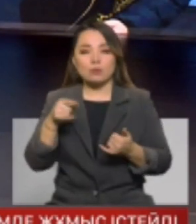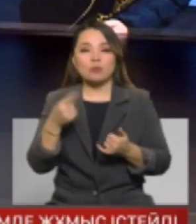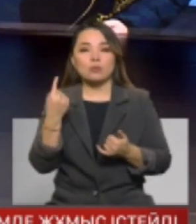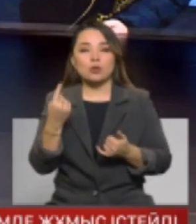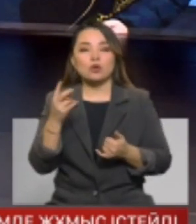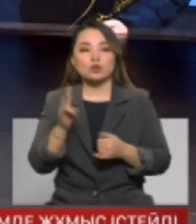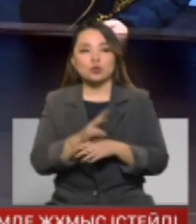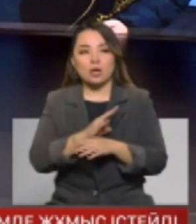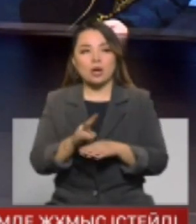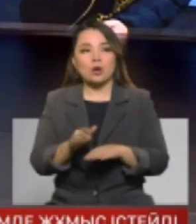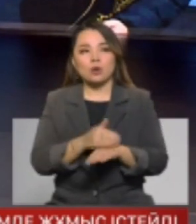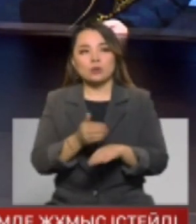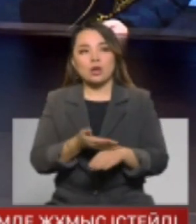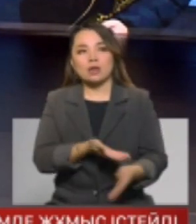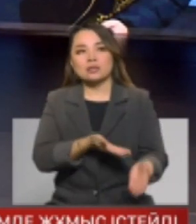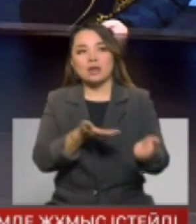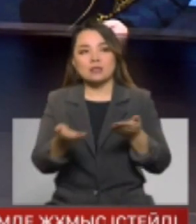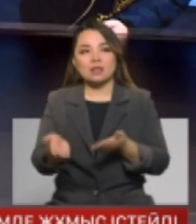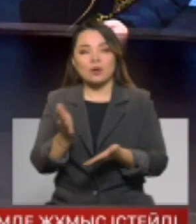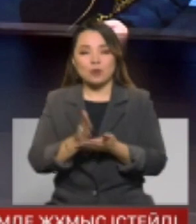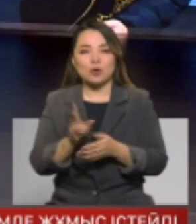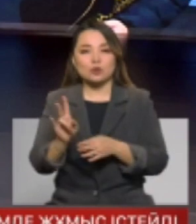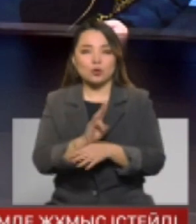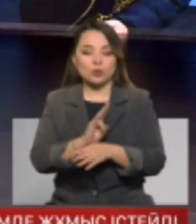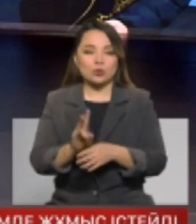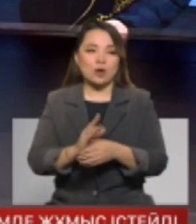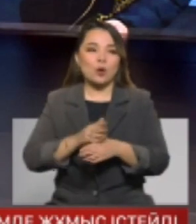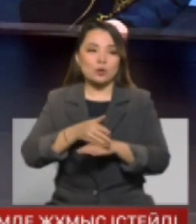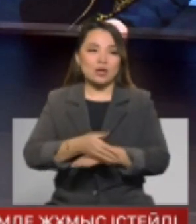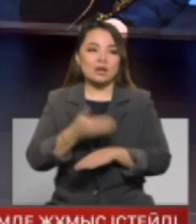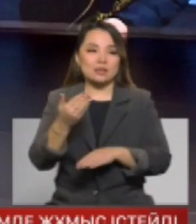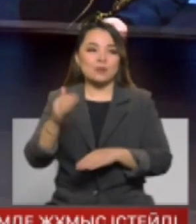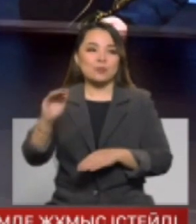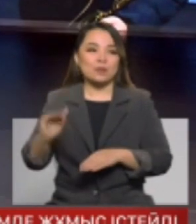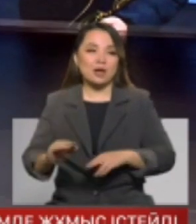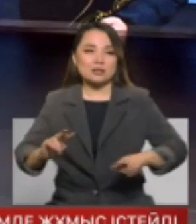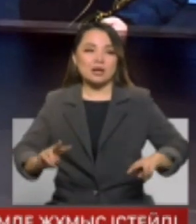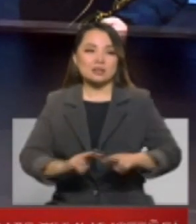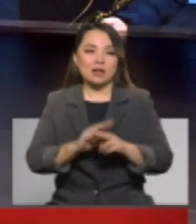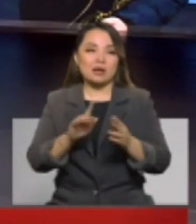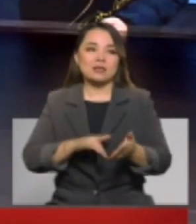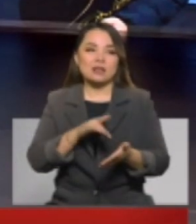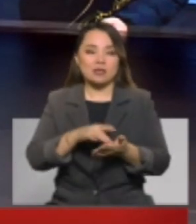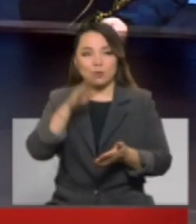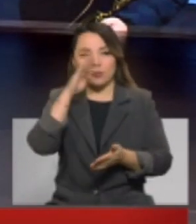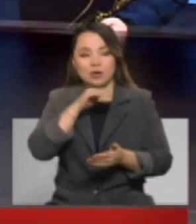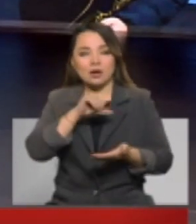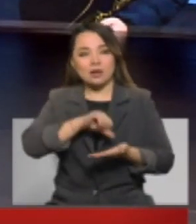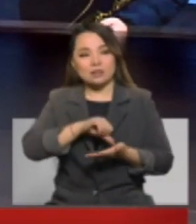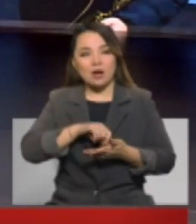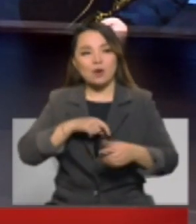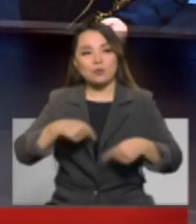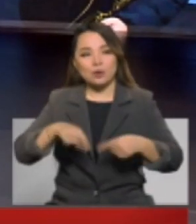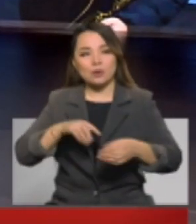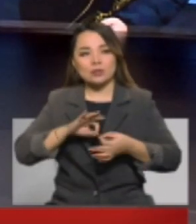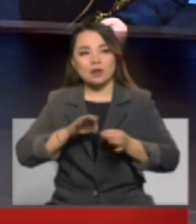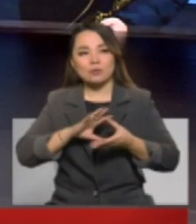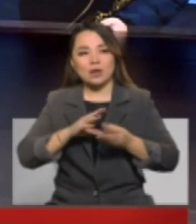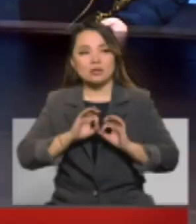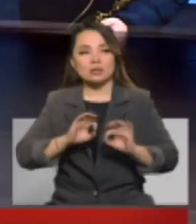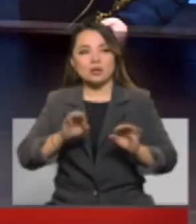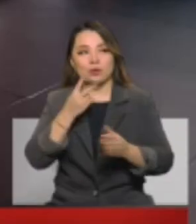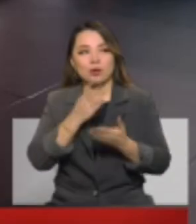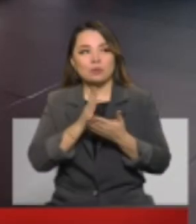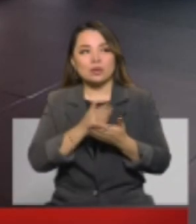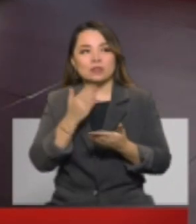түн бағдарламасына қонаққа келеді. Түнгі бағдарламаға елорданың кішкентай тұрғыны әкесімен бірге қатысып, алдағы матч туралы ойларымен